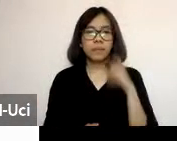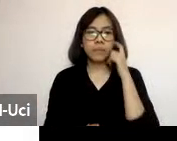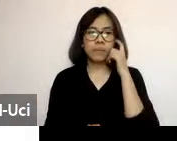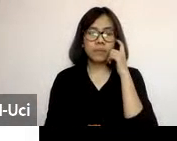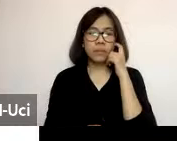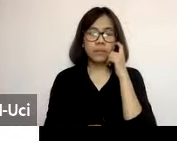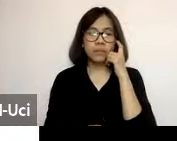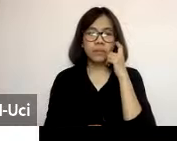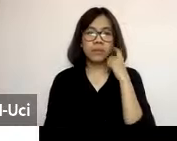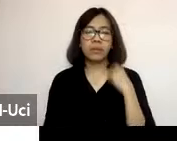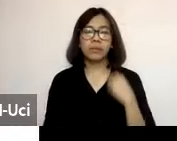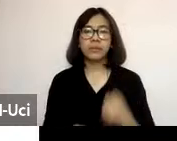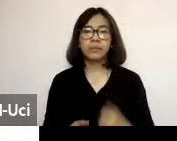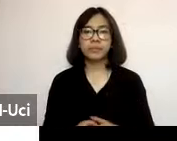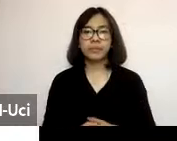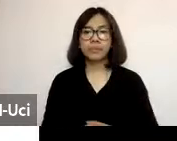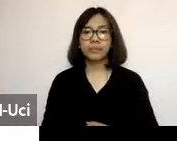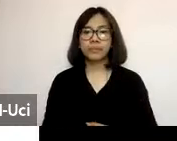Hai